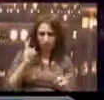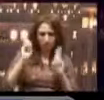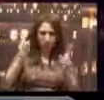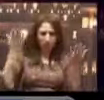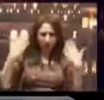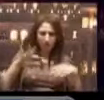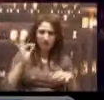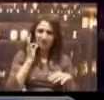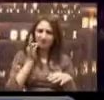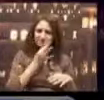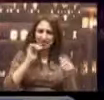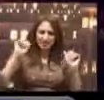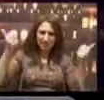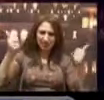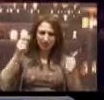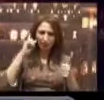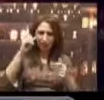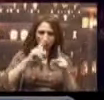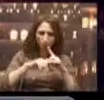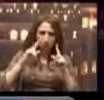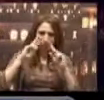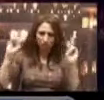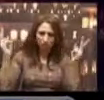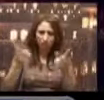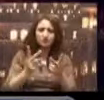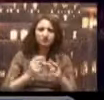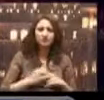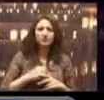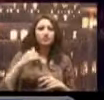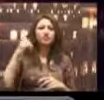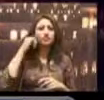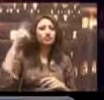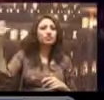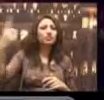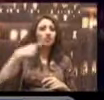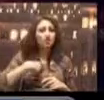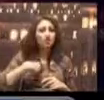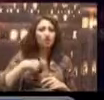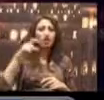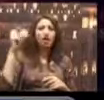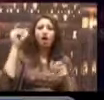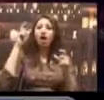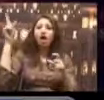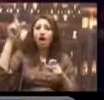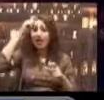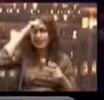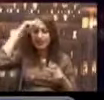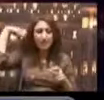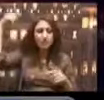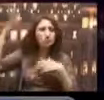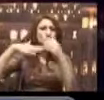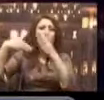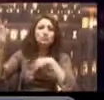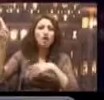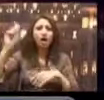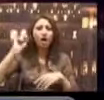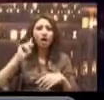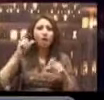خلص وبرد، فبيقول لي بص عايز اقول لك على حاجه يا يوسف، هي الداخليه ما بتشوفش حاجه، الرقابه اللي بتشيل يعني. فمكالمه غريبه